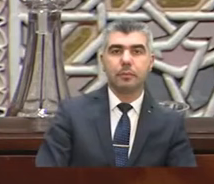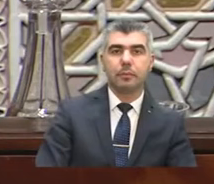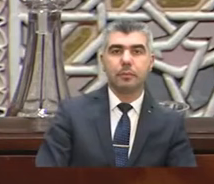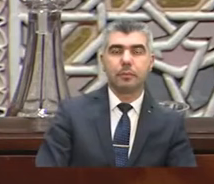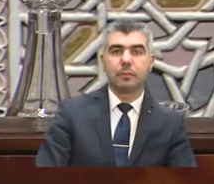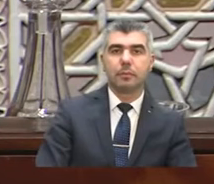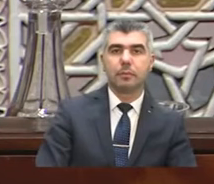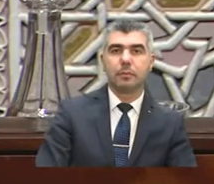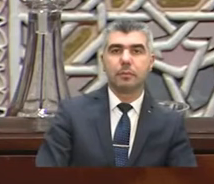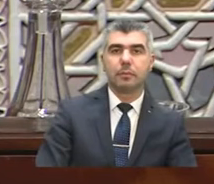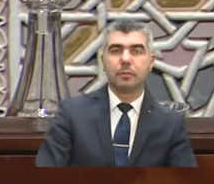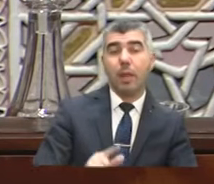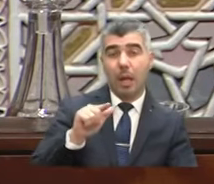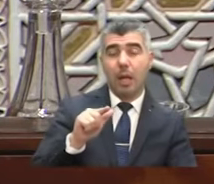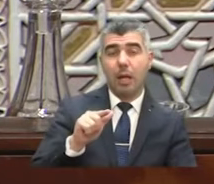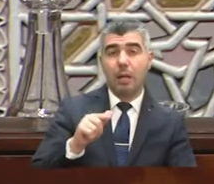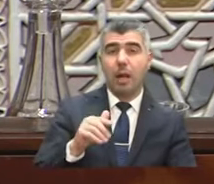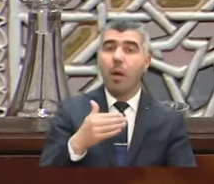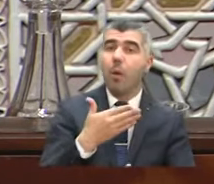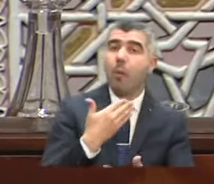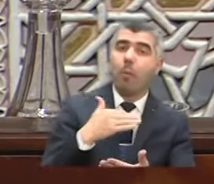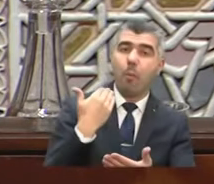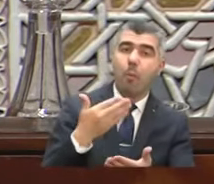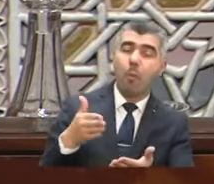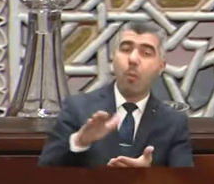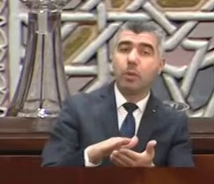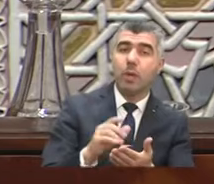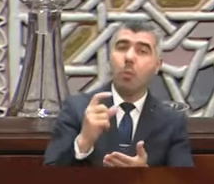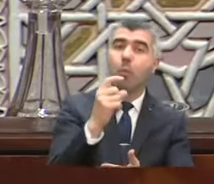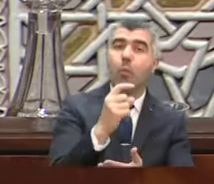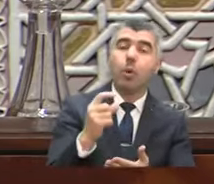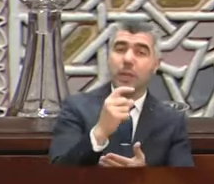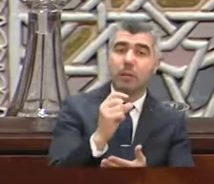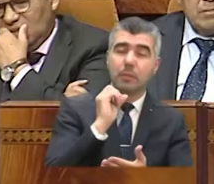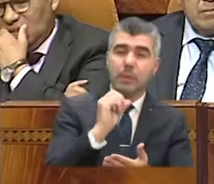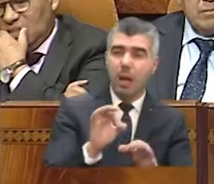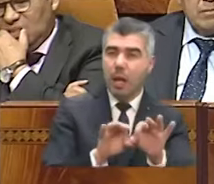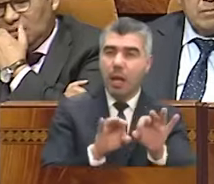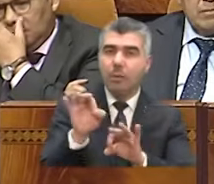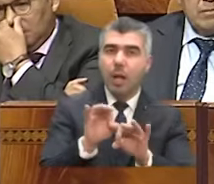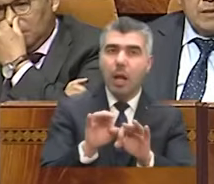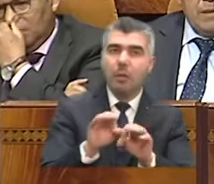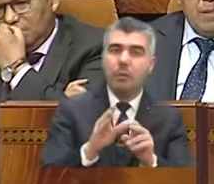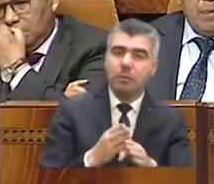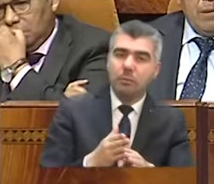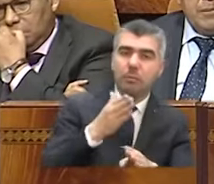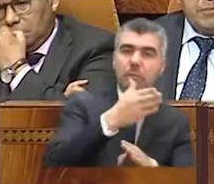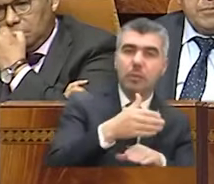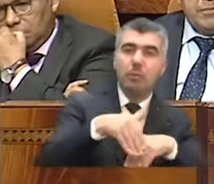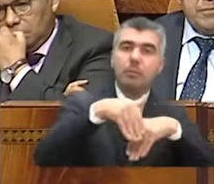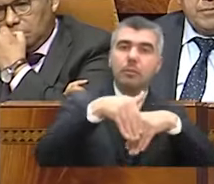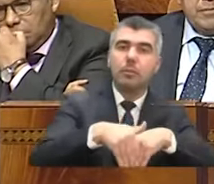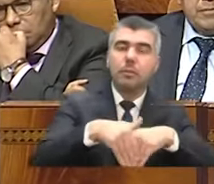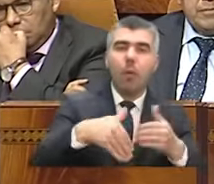المحترم، كاين اموات المسلمين بعد ما يكون جاهز للدفن وبعد كل الاجراءات كيوصل حتى للمقبره